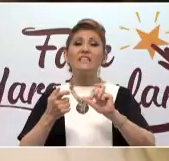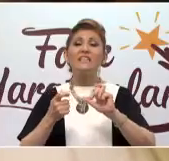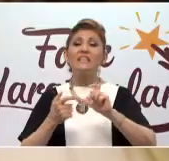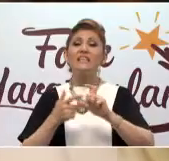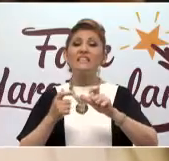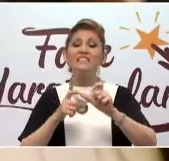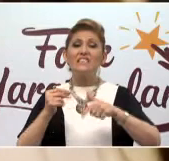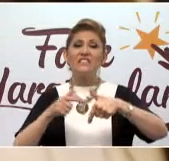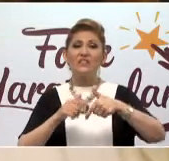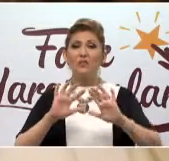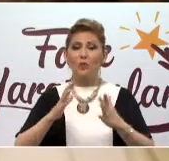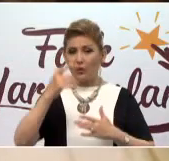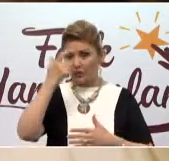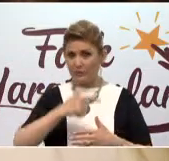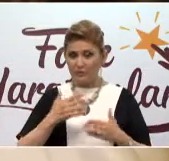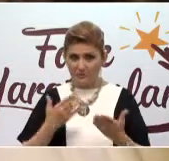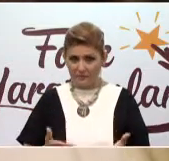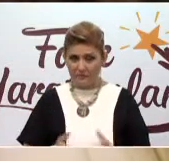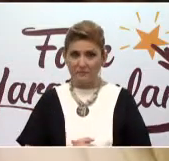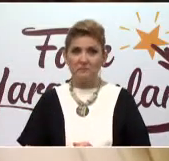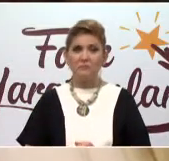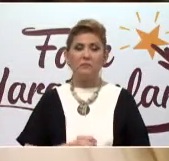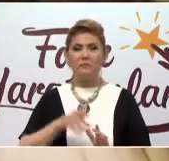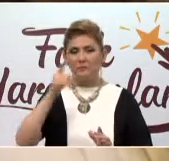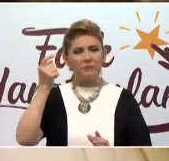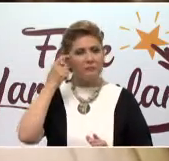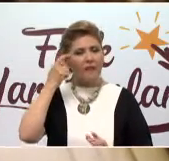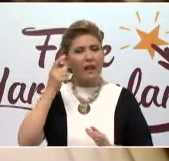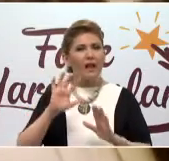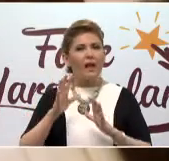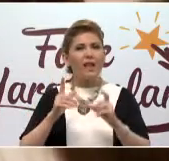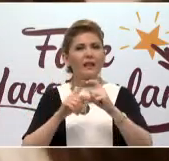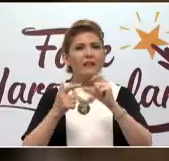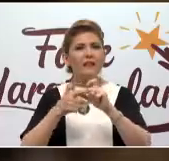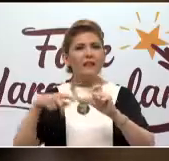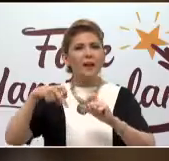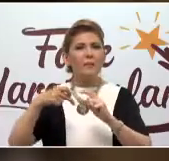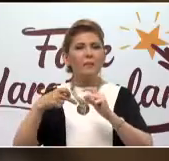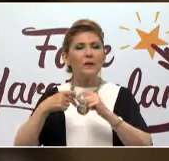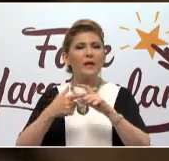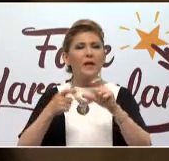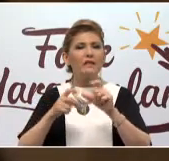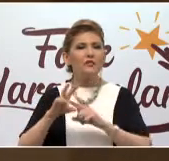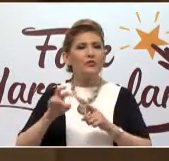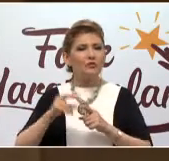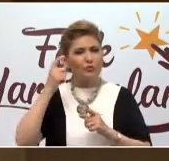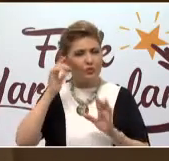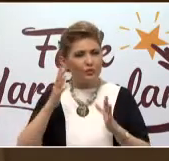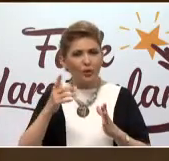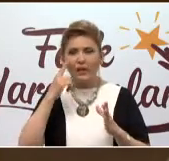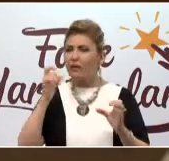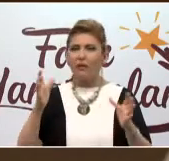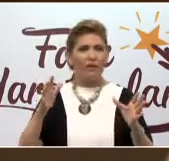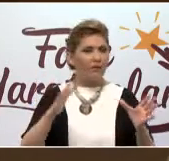bozukluk dediğimiz takıntıların eşlik ettiği, depresyona eğilimin olduğu, kaygı bozukluklarının görüldüğü, dikkat eksikliği, hiperaktivitenin